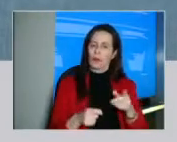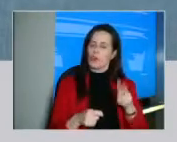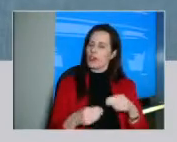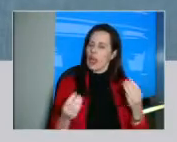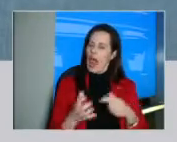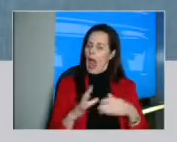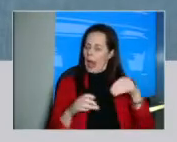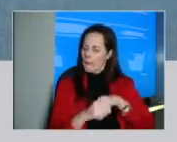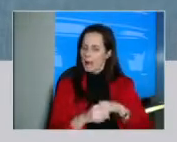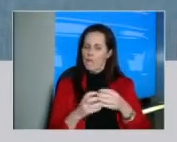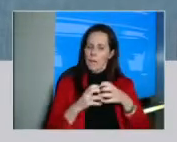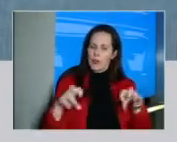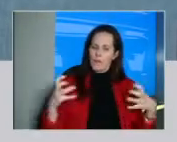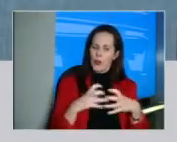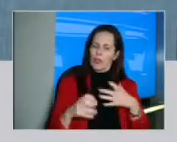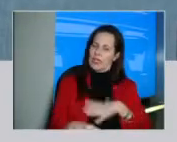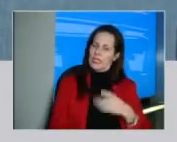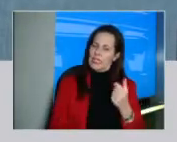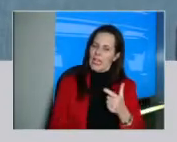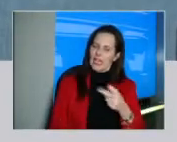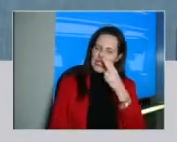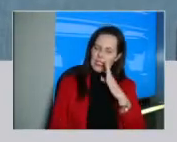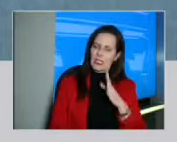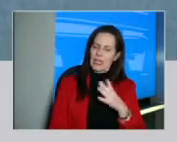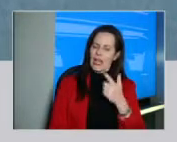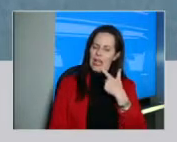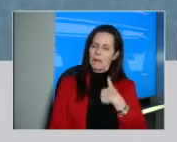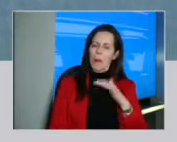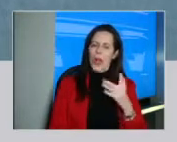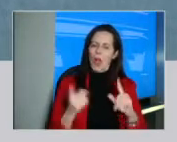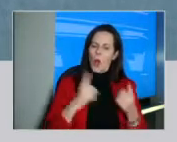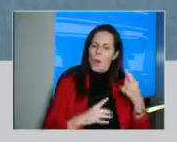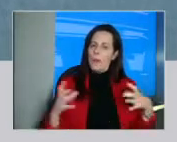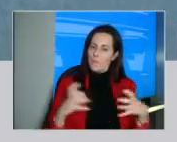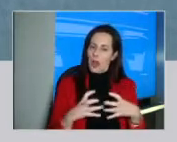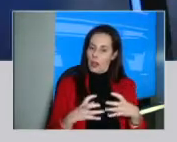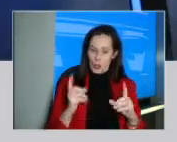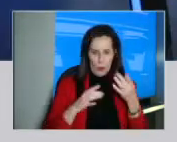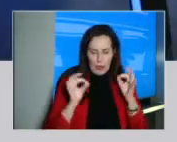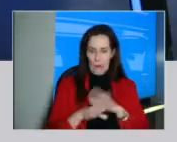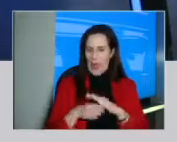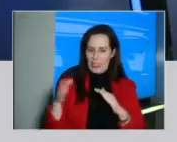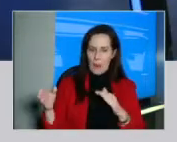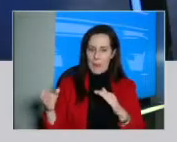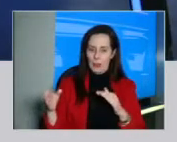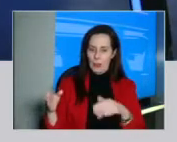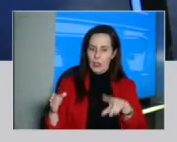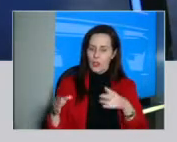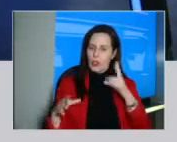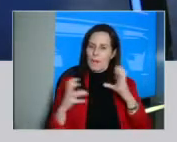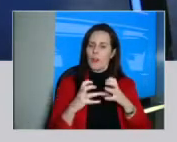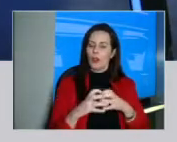העניין של החיבורים והפיצולים. רציתי קצת שתנסה לבאר לנו מה קורה בעצם למפלגה. זה קורה בעיקר בימין, צריך לומר, יש שם יותר